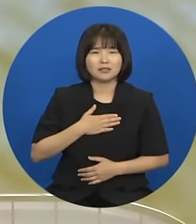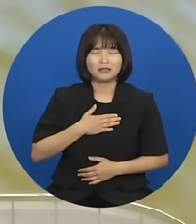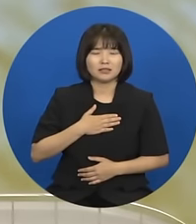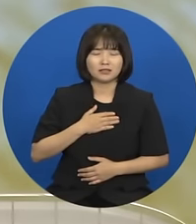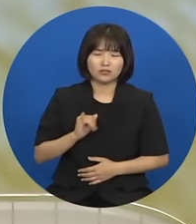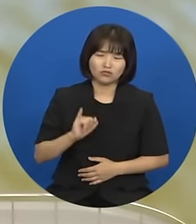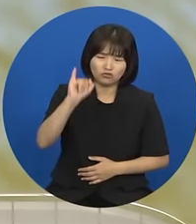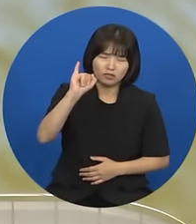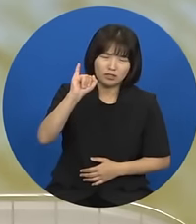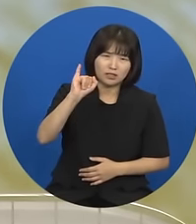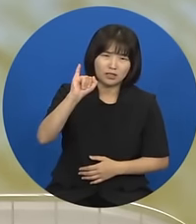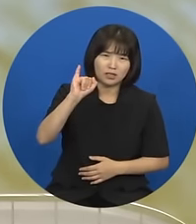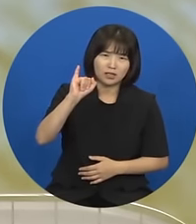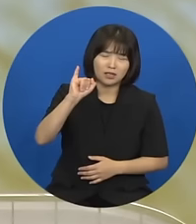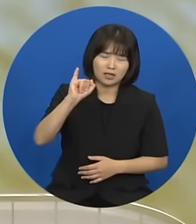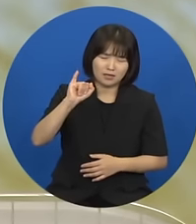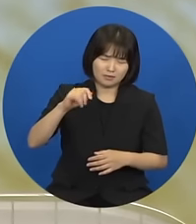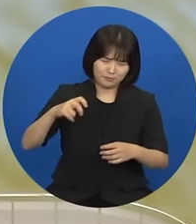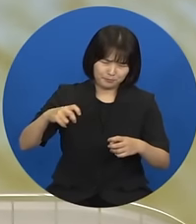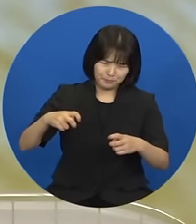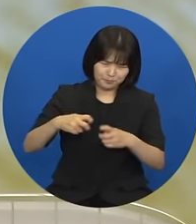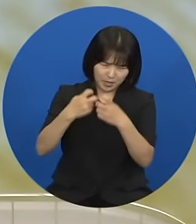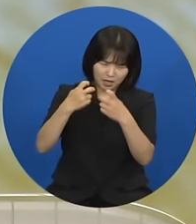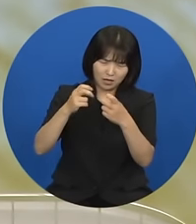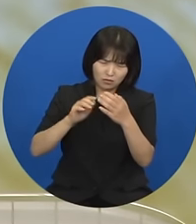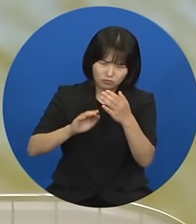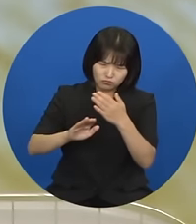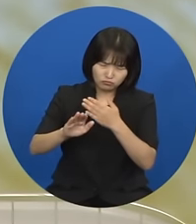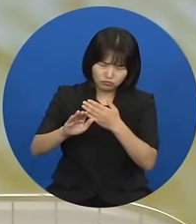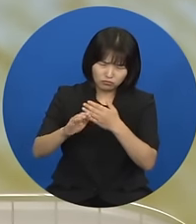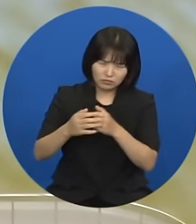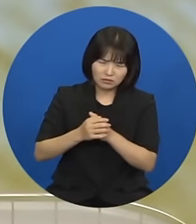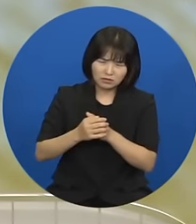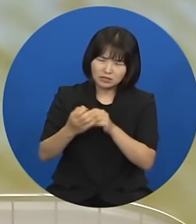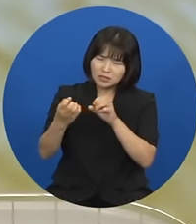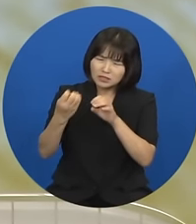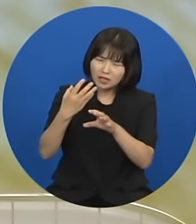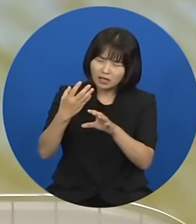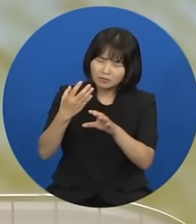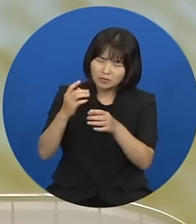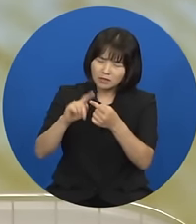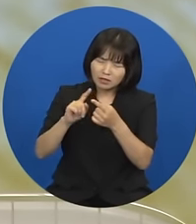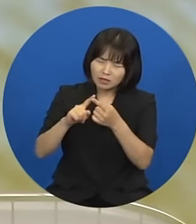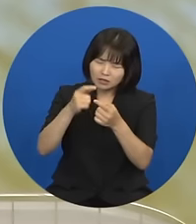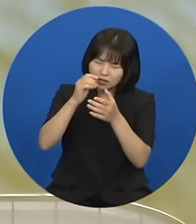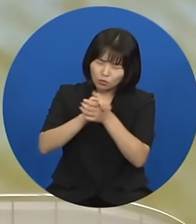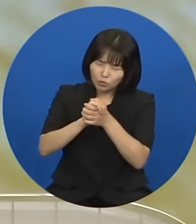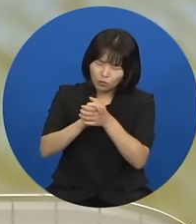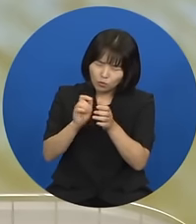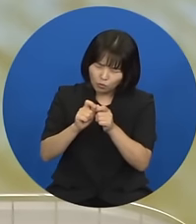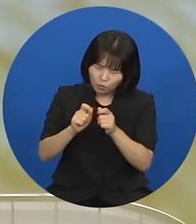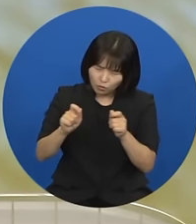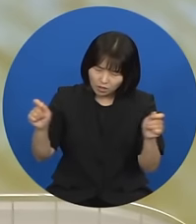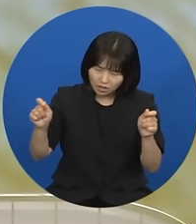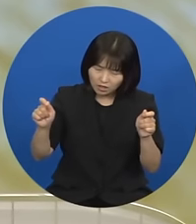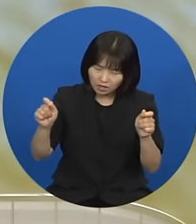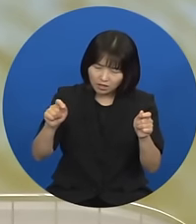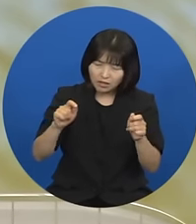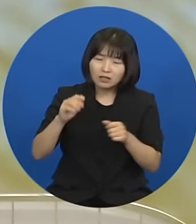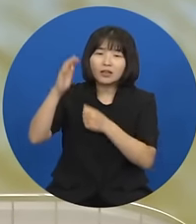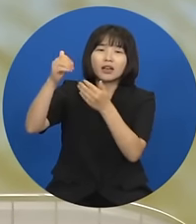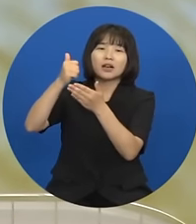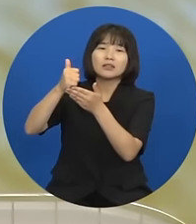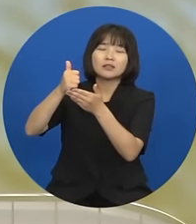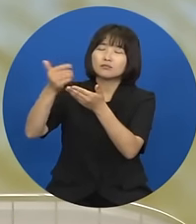오랜 시간 답을 구하는 기도를 드렸었습니다. 그런데 하나님이 저에게 주셨던 마음은